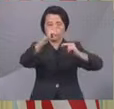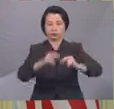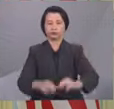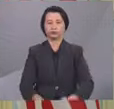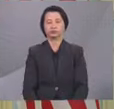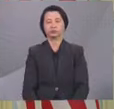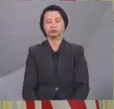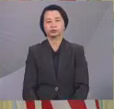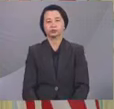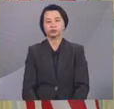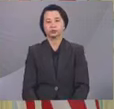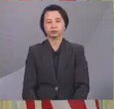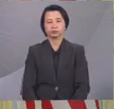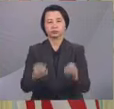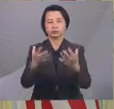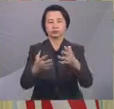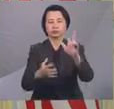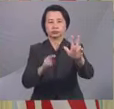Sebanyak